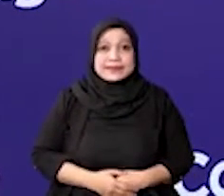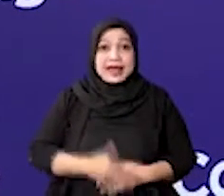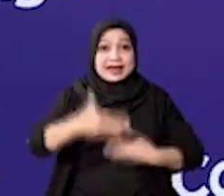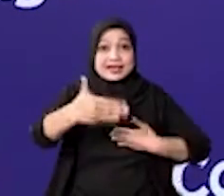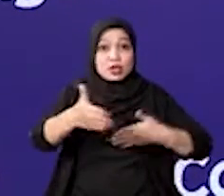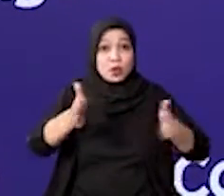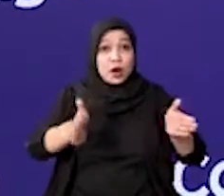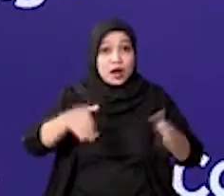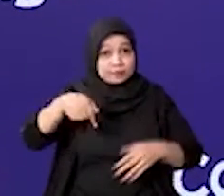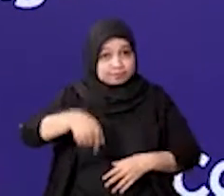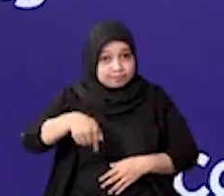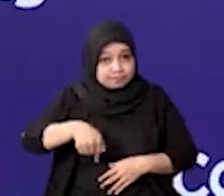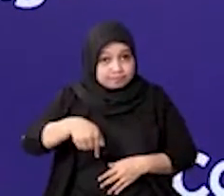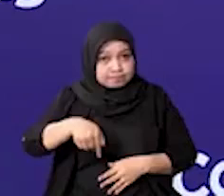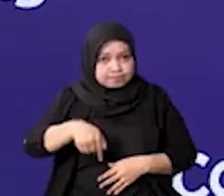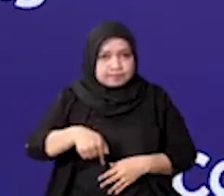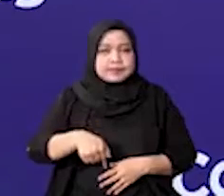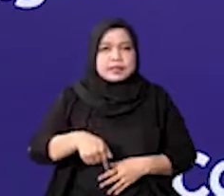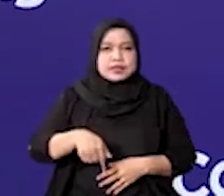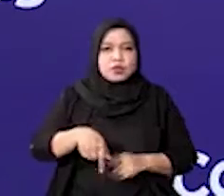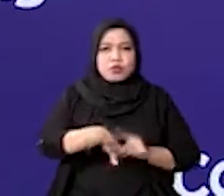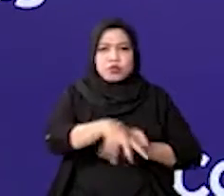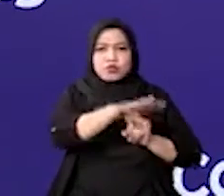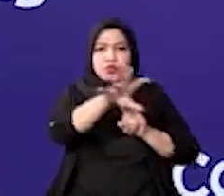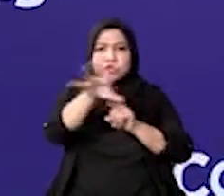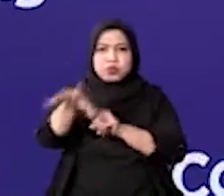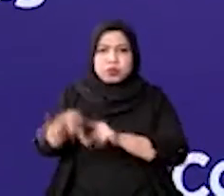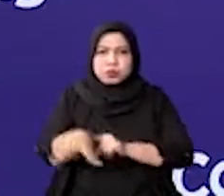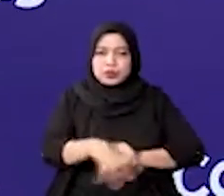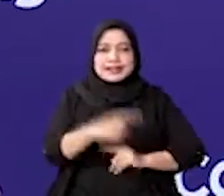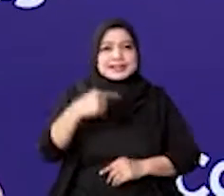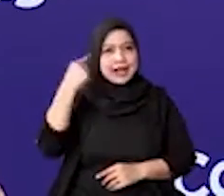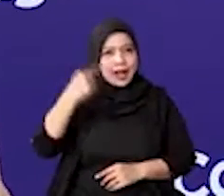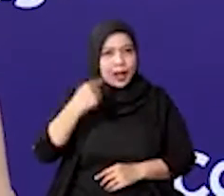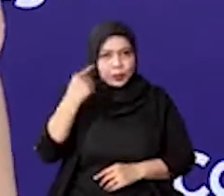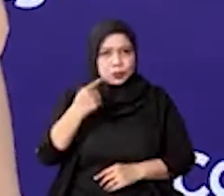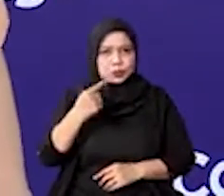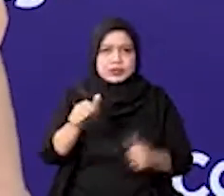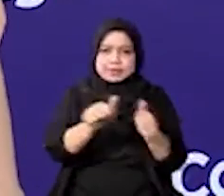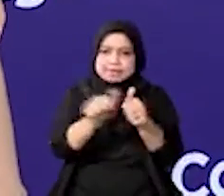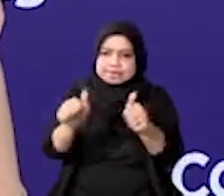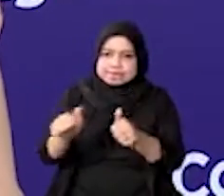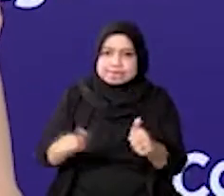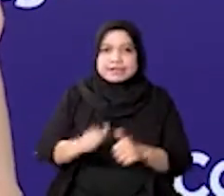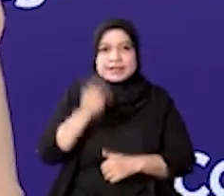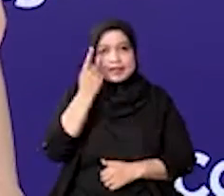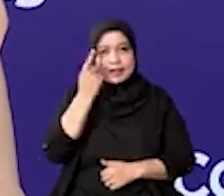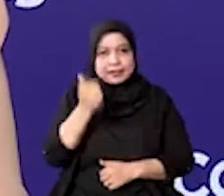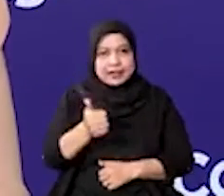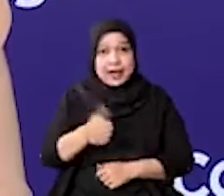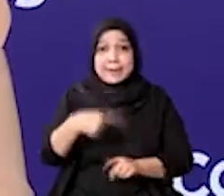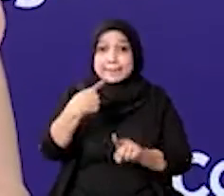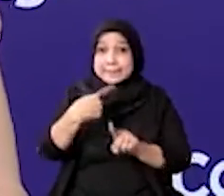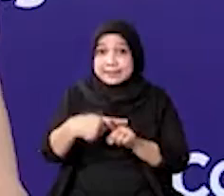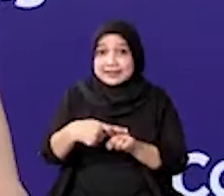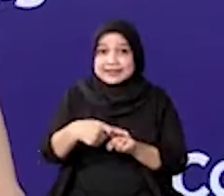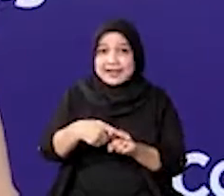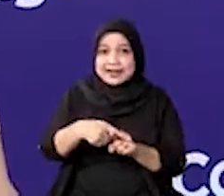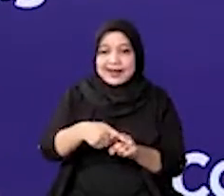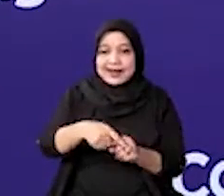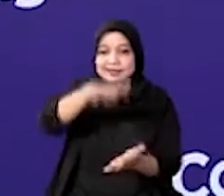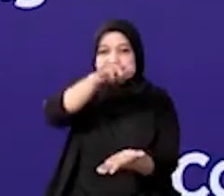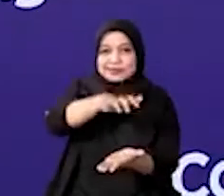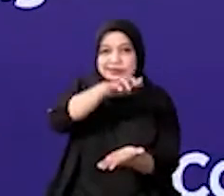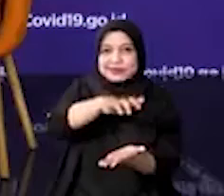ini juga selalu dilakukan penyemprotan disinfektan untuk menjaga kebersihannya dan tentunya juga selalu ada hand sanitizer Untuk itu saya